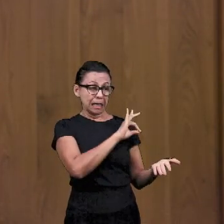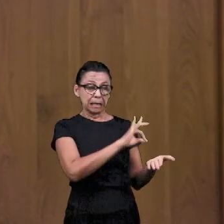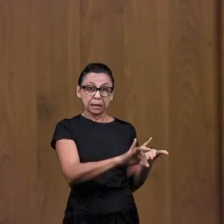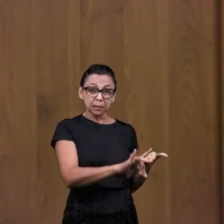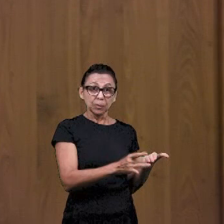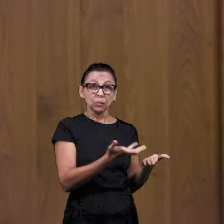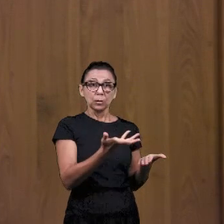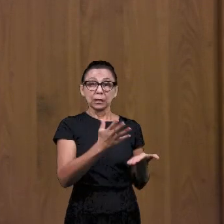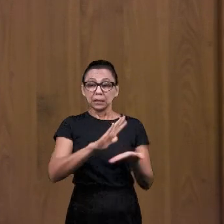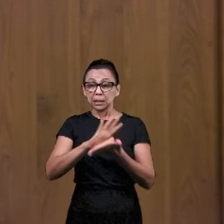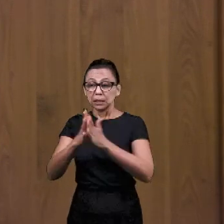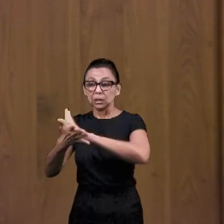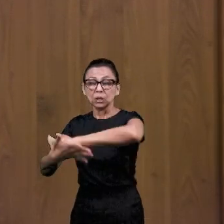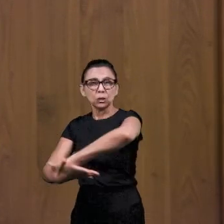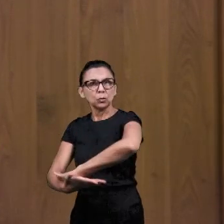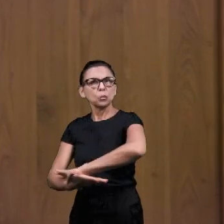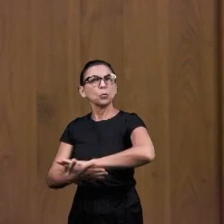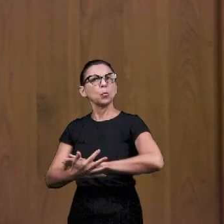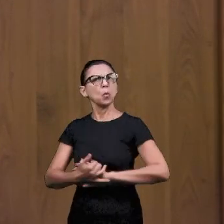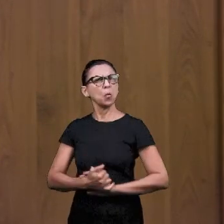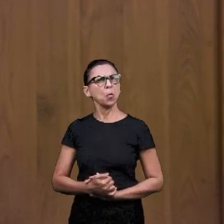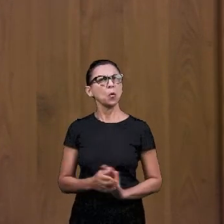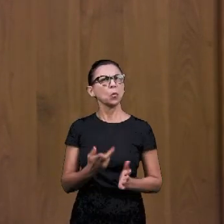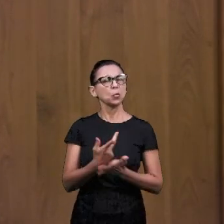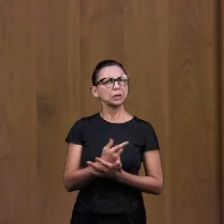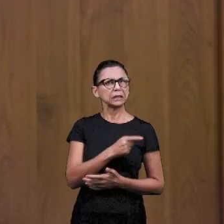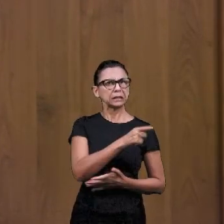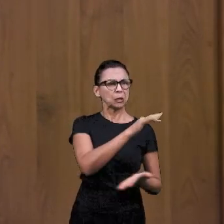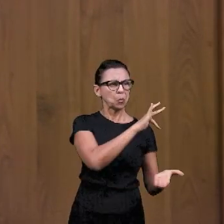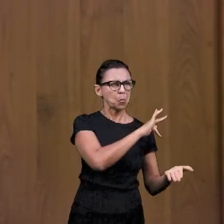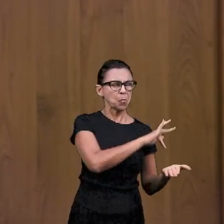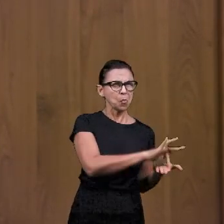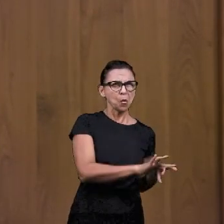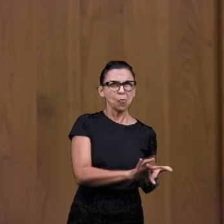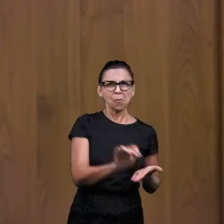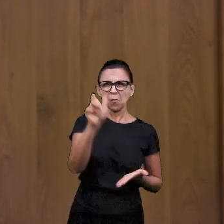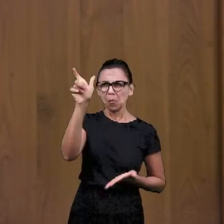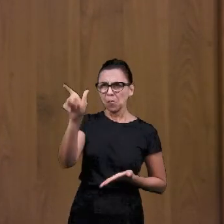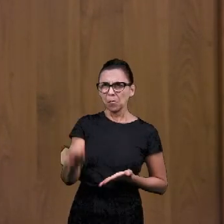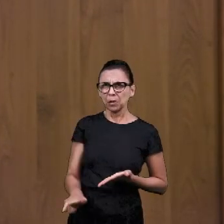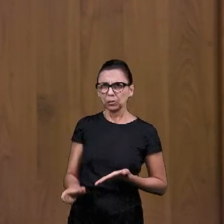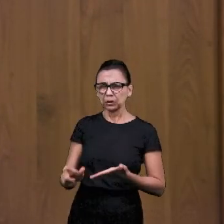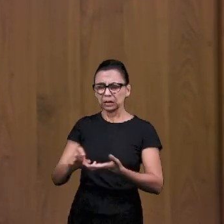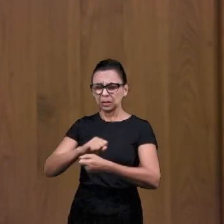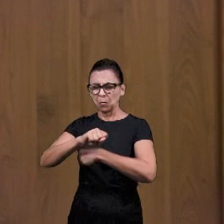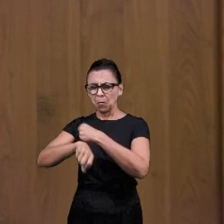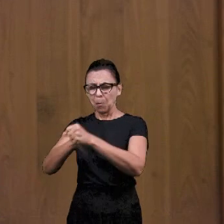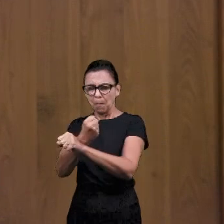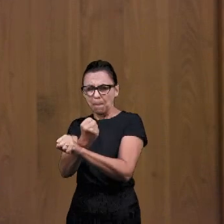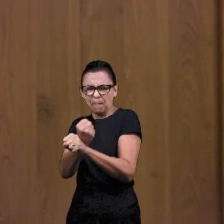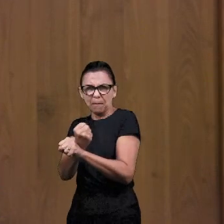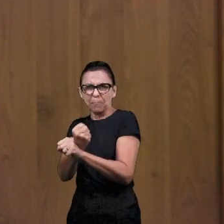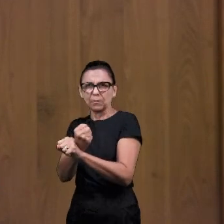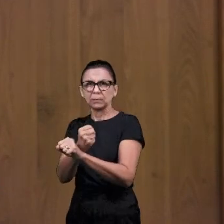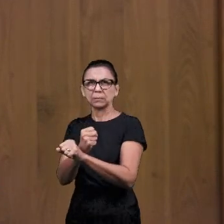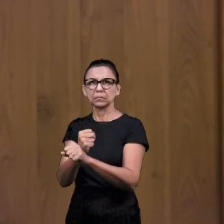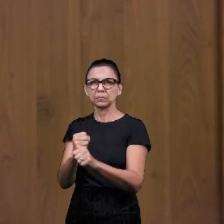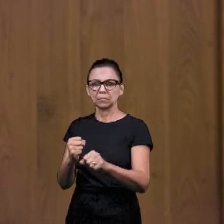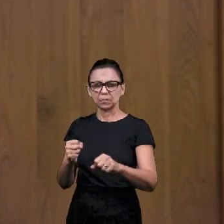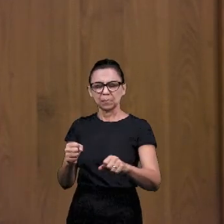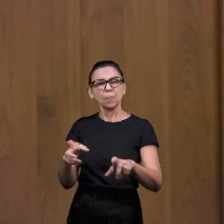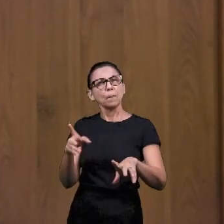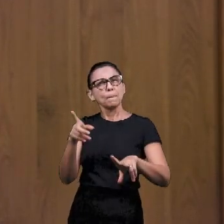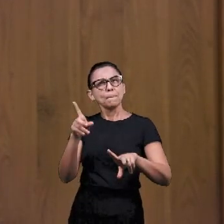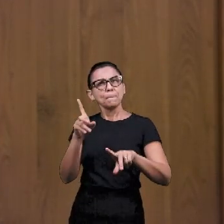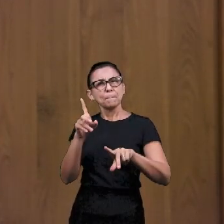Il y a une fois qu'ils l'ont attaché avec des cordes et l'ont mené aux Philistins. Les Philistins se sont réjouis en pensant qu'ils avaient battu Samson.